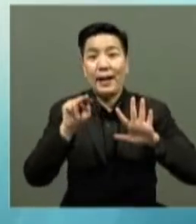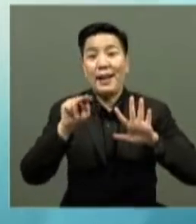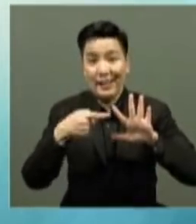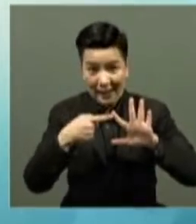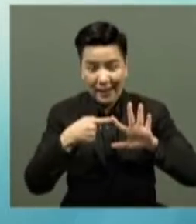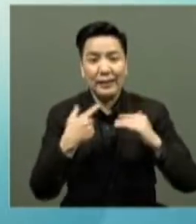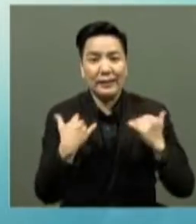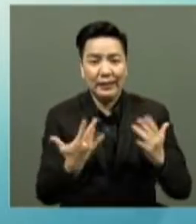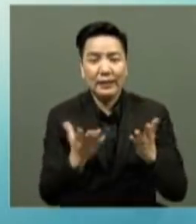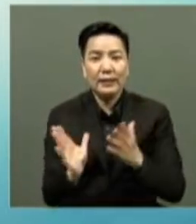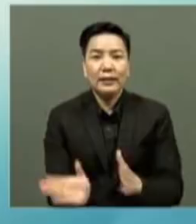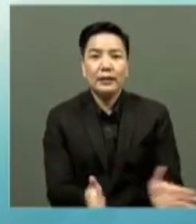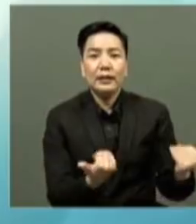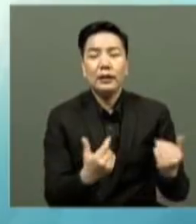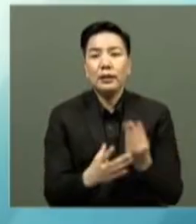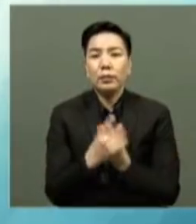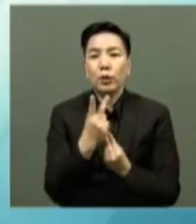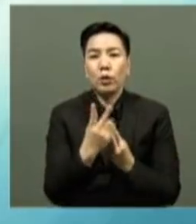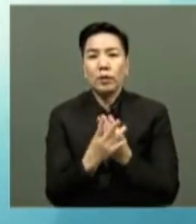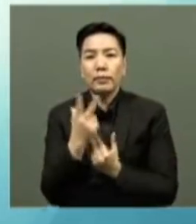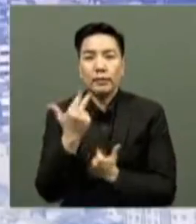มายืนยันว่าท่านผ่านเกณฑ์ดูไม่ผ่านเกณฑ์นะครับท่านสามารถเข้าไปเช็คข้อมูลที่เป็นปัจจุบันของตัวท่านเองได้ทันทีเลยตลอดเวลาที่เว็บไซต์เราไม่ทิ้งกันในช่องตรวจสอบสถานะผมสีเทานะครับที่นี่ครับในช่วง2 3